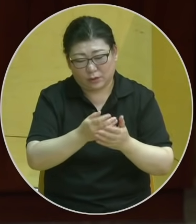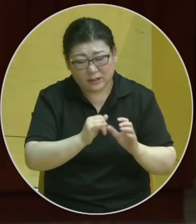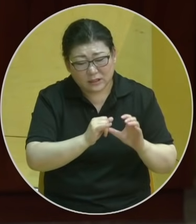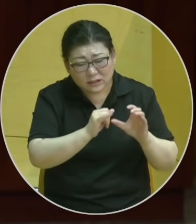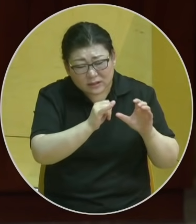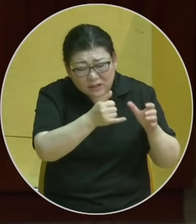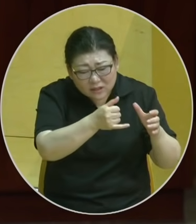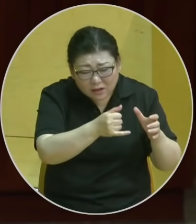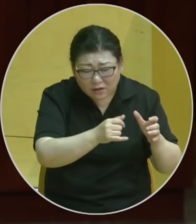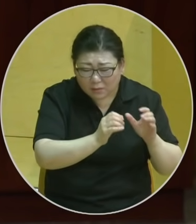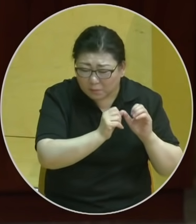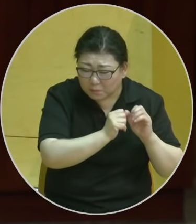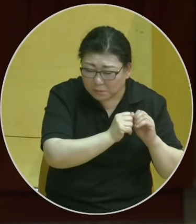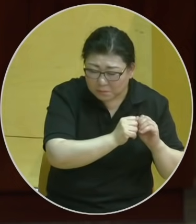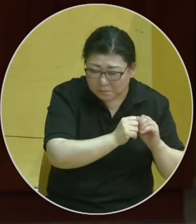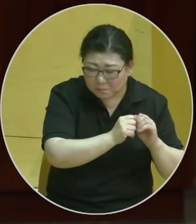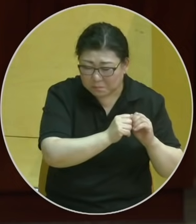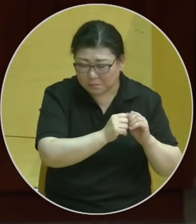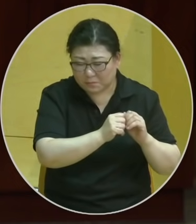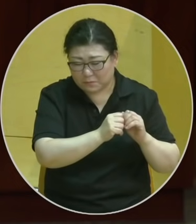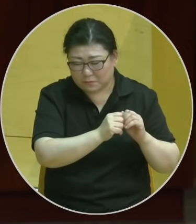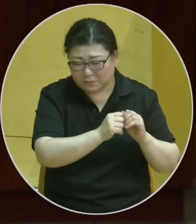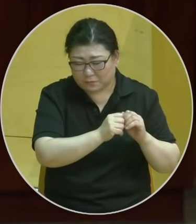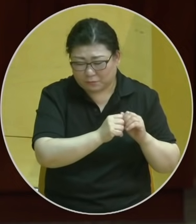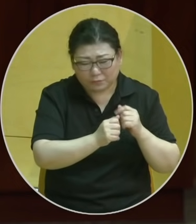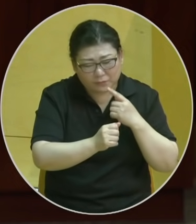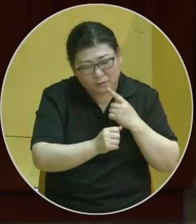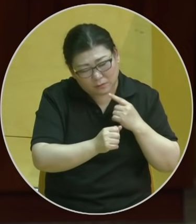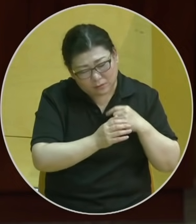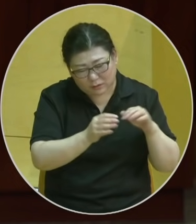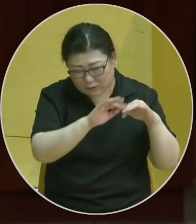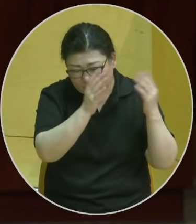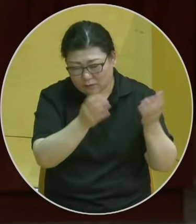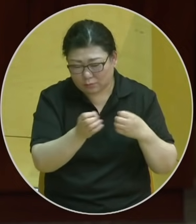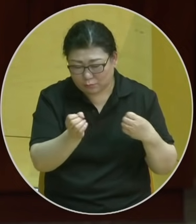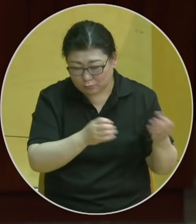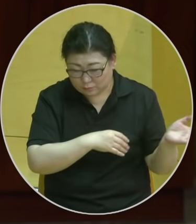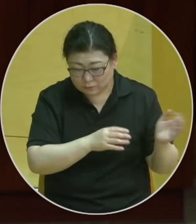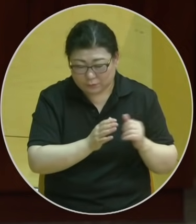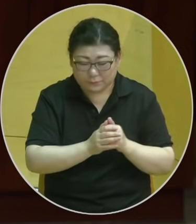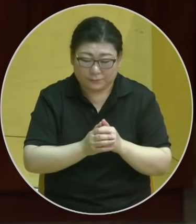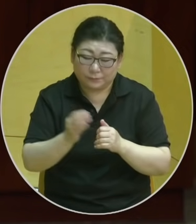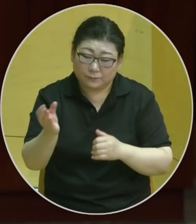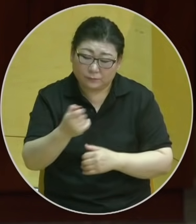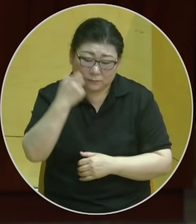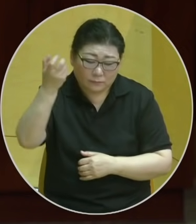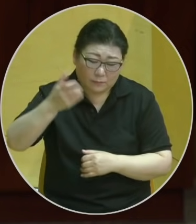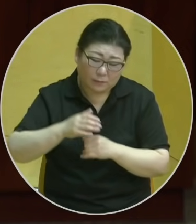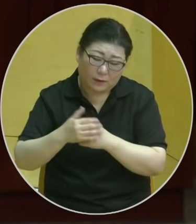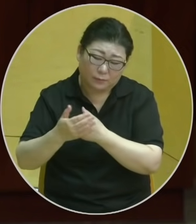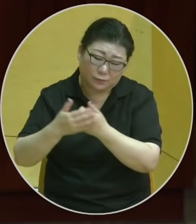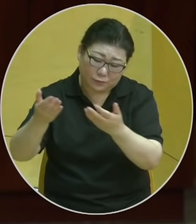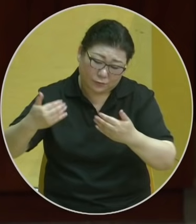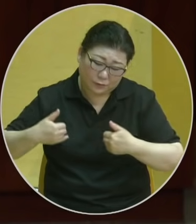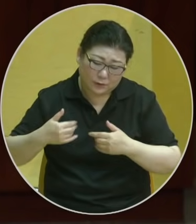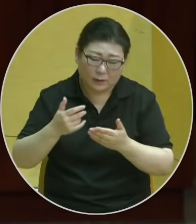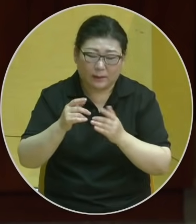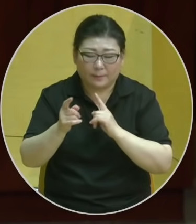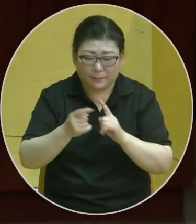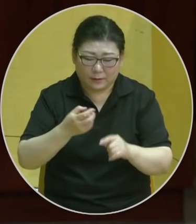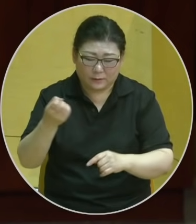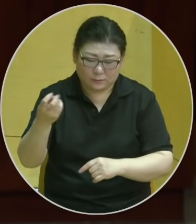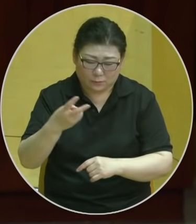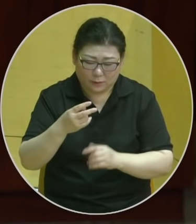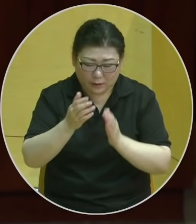미련들을 다 벗어버리고 성령 하나님 도우셔서 오직 말씀과 기도로 주님의 뜻이 무엇인지 온전히